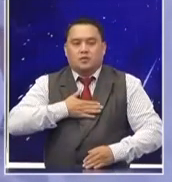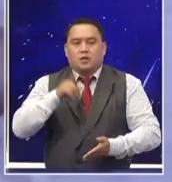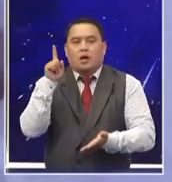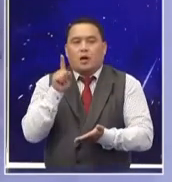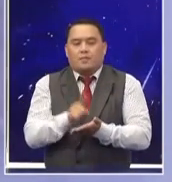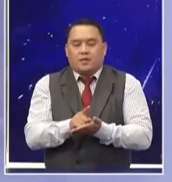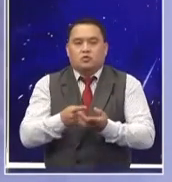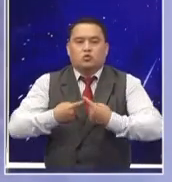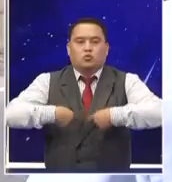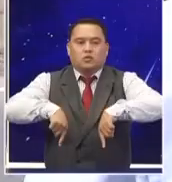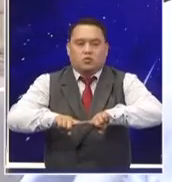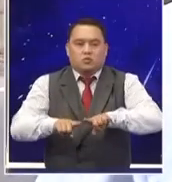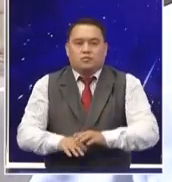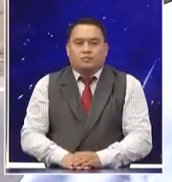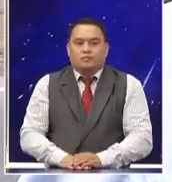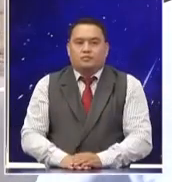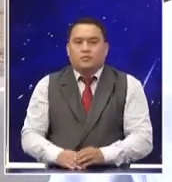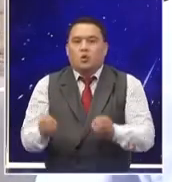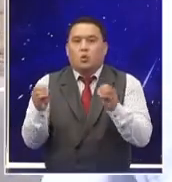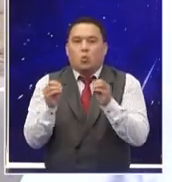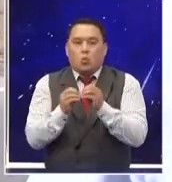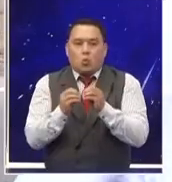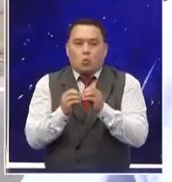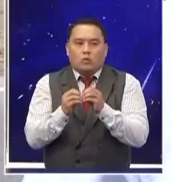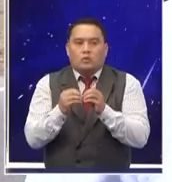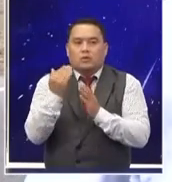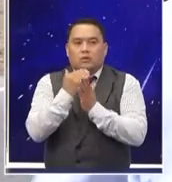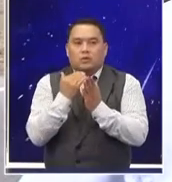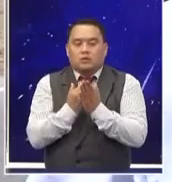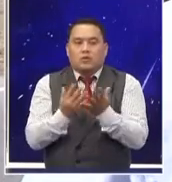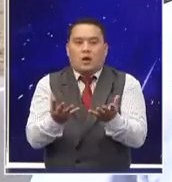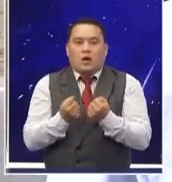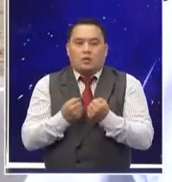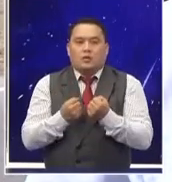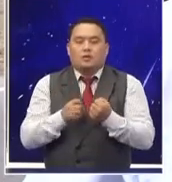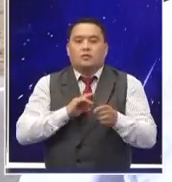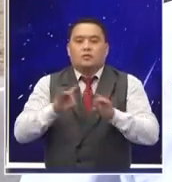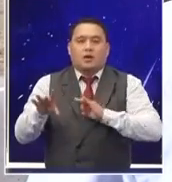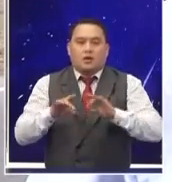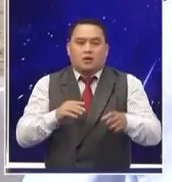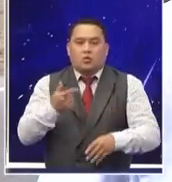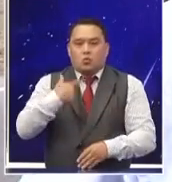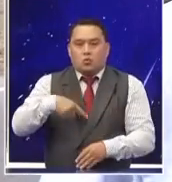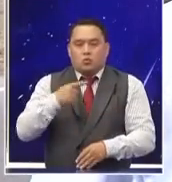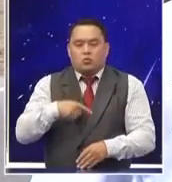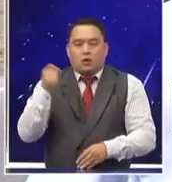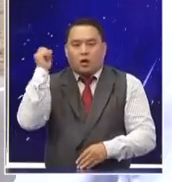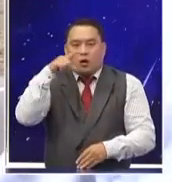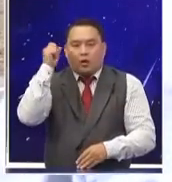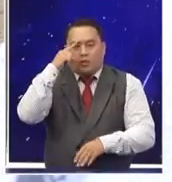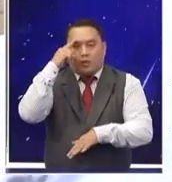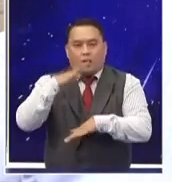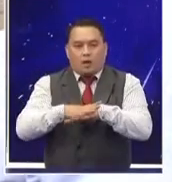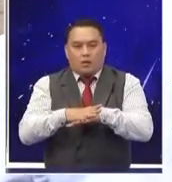дейді ұйымдастырушылар. 10 адамның тізімін алып, осы билбордтар шығарып бердік. Осы қаражат өзіміздің қарабұлақ ауылдық округ